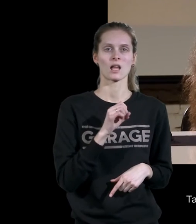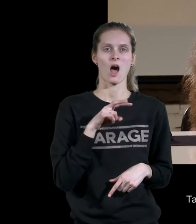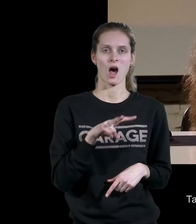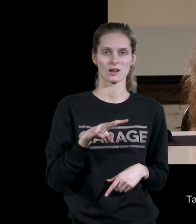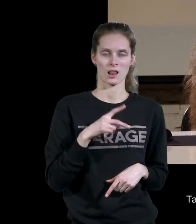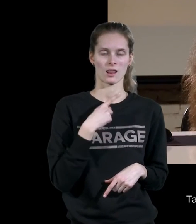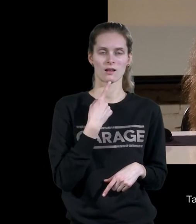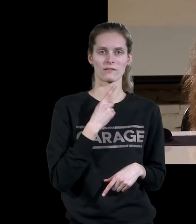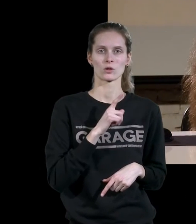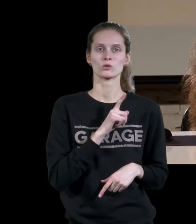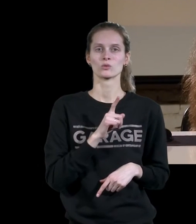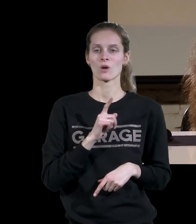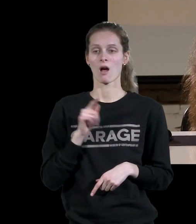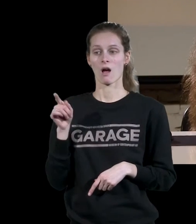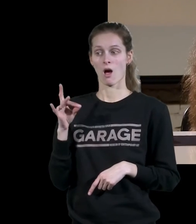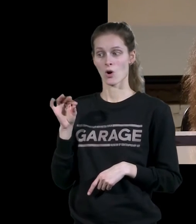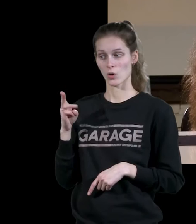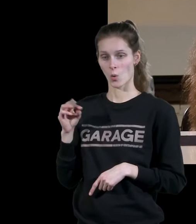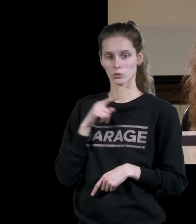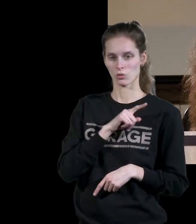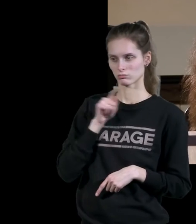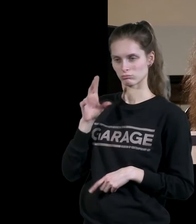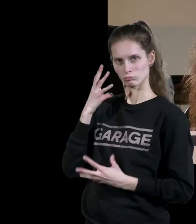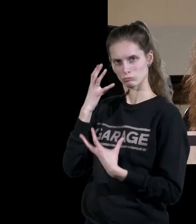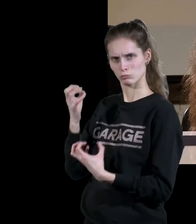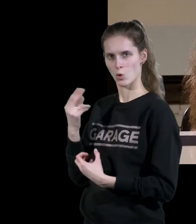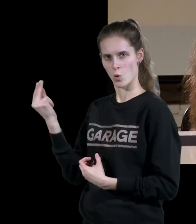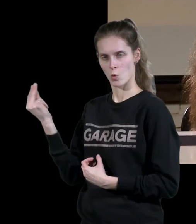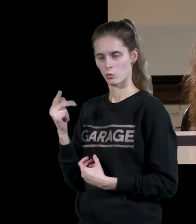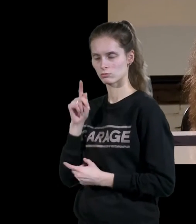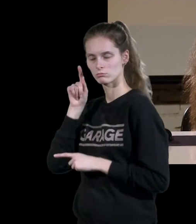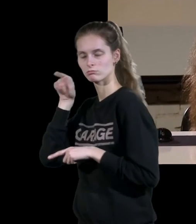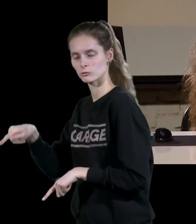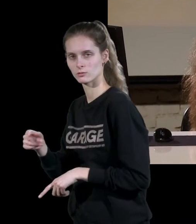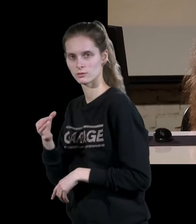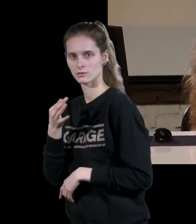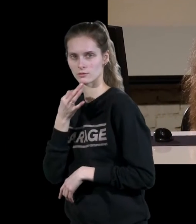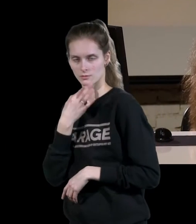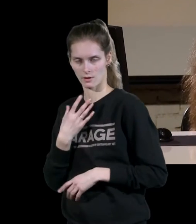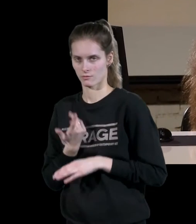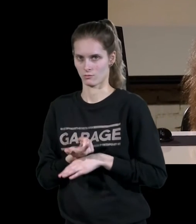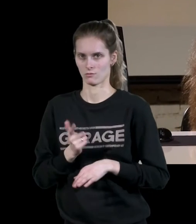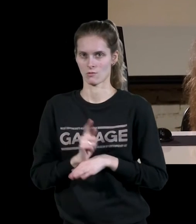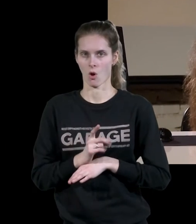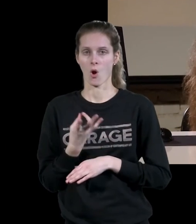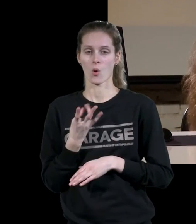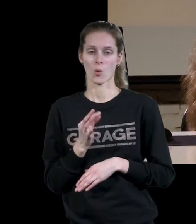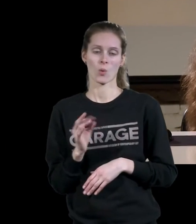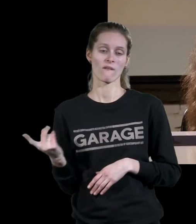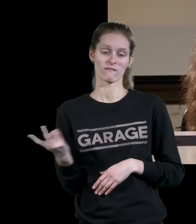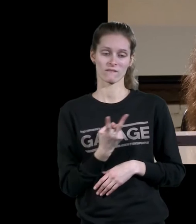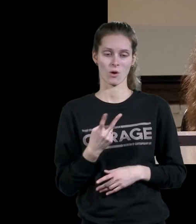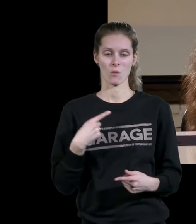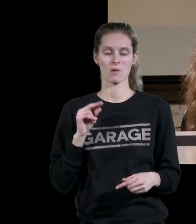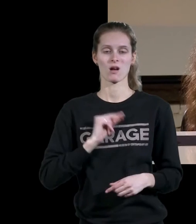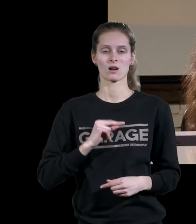– это его любимый художник, но при этом это художники, работающие, как вы знаете, абсолютно работавшие или работающие в разных медиа. А